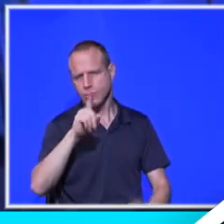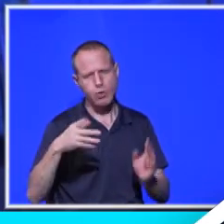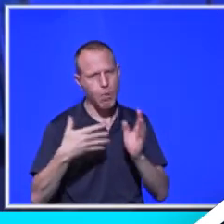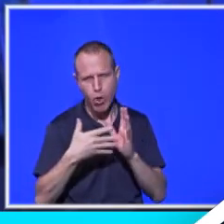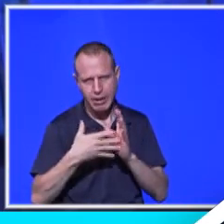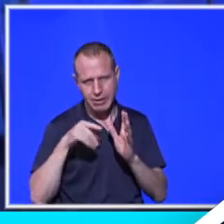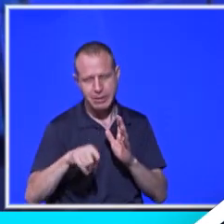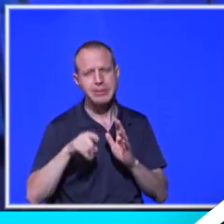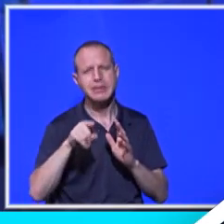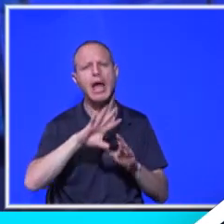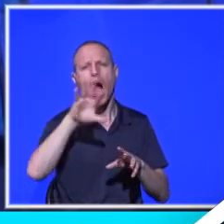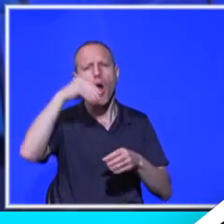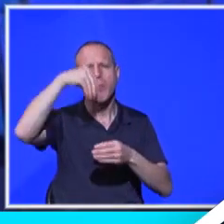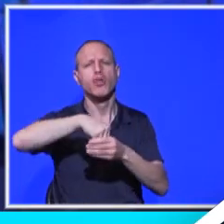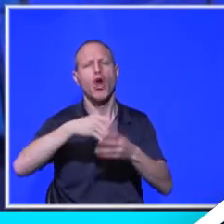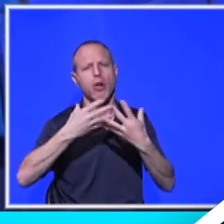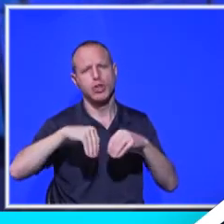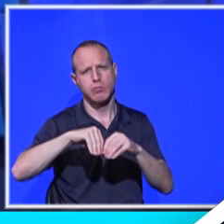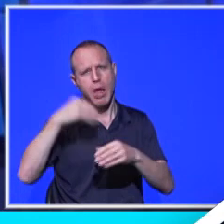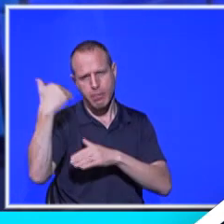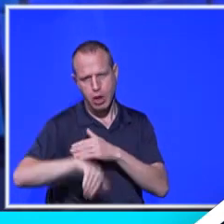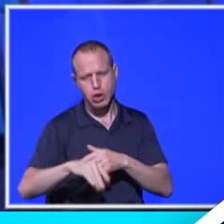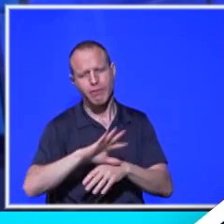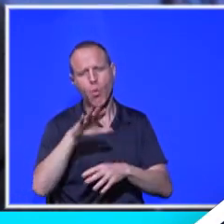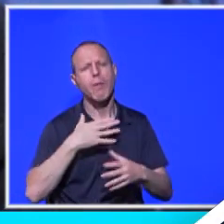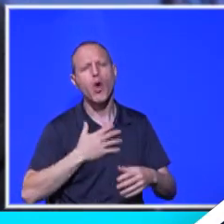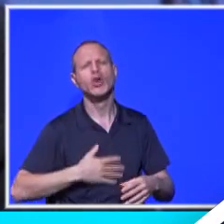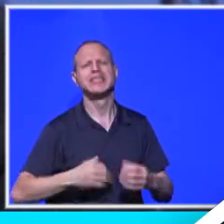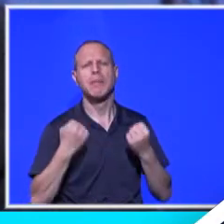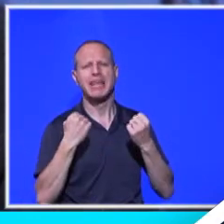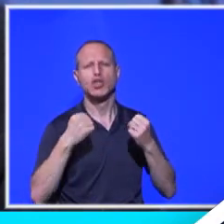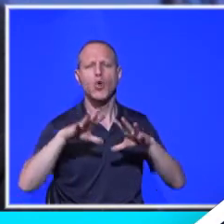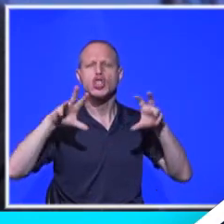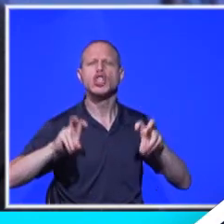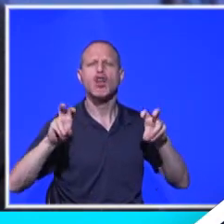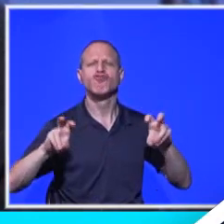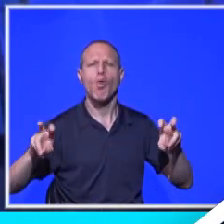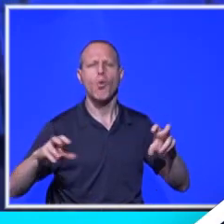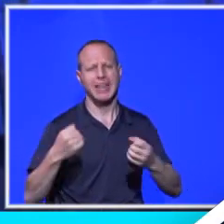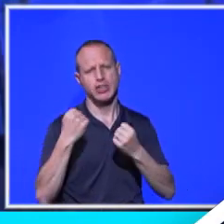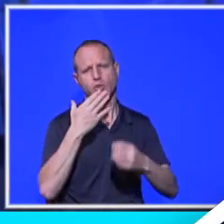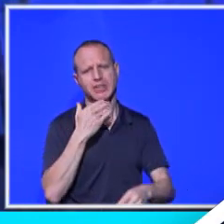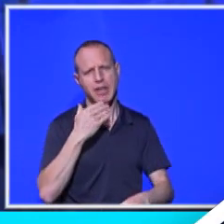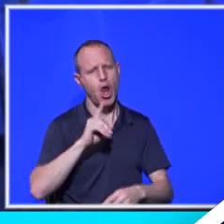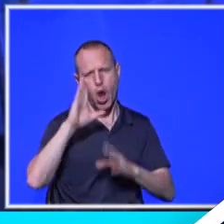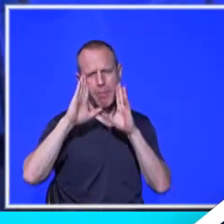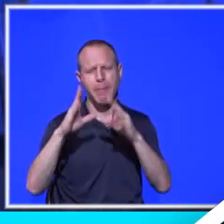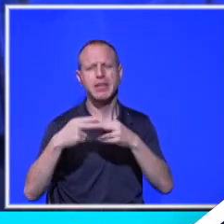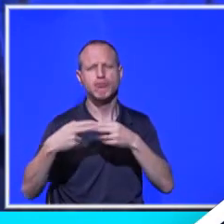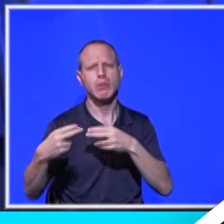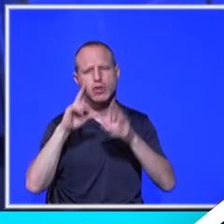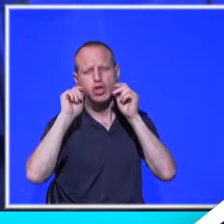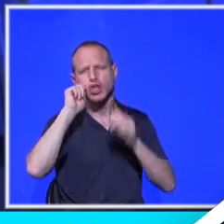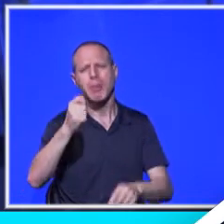את זה, זה הכל בתוך המשפחה, בסוף כולנו בעד חיזוק ההתיישבות, בעד אחדות ישראל, הייתי אומר, לא מאמינים לשכננו, סומכים רק